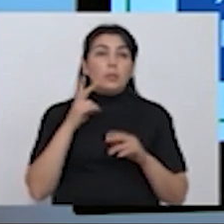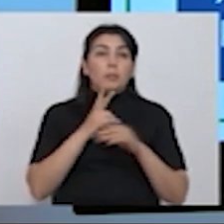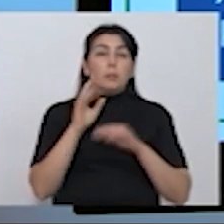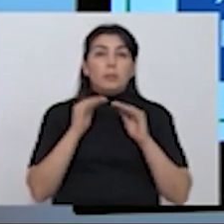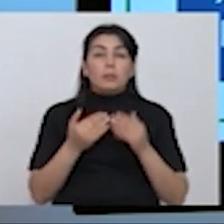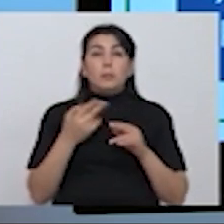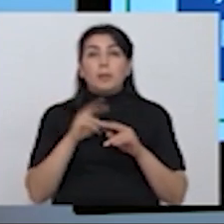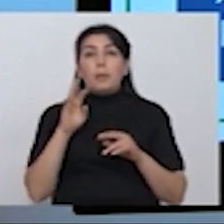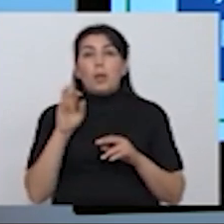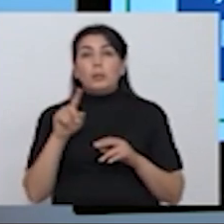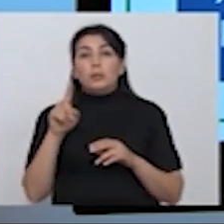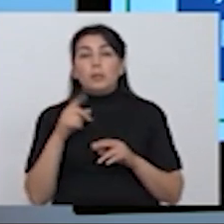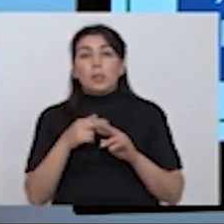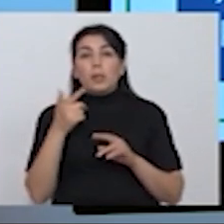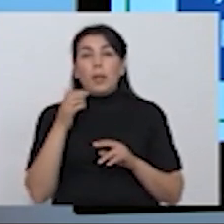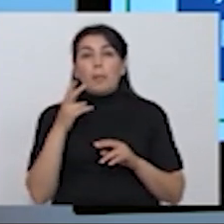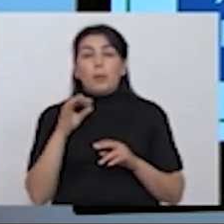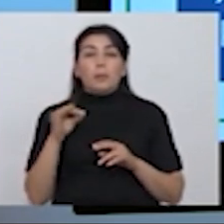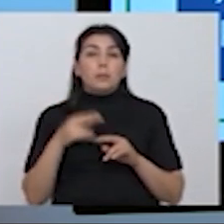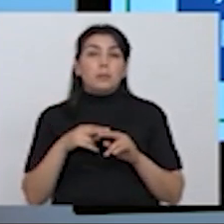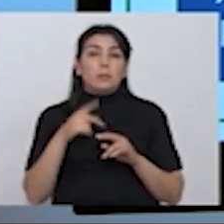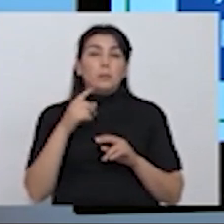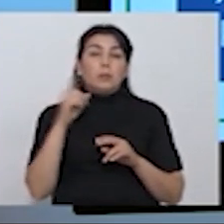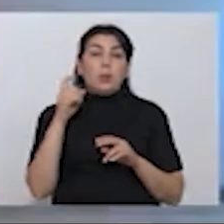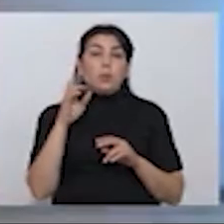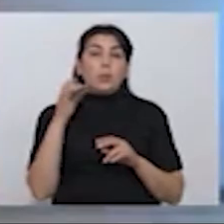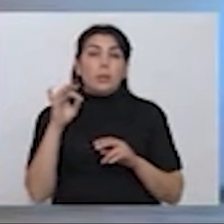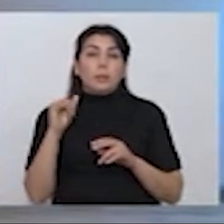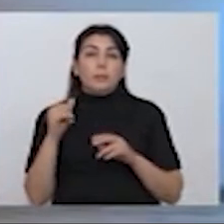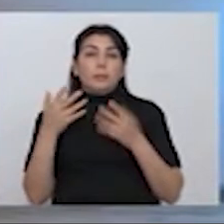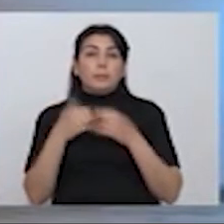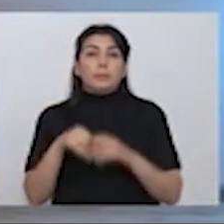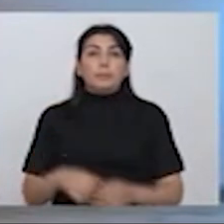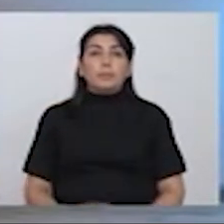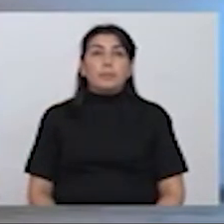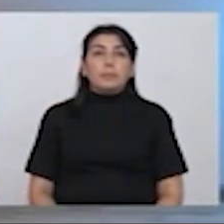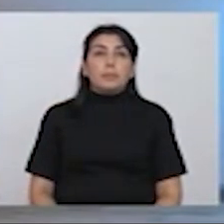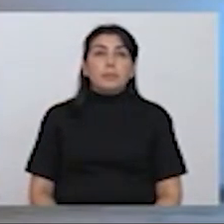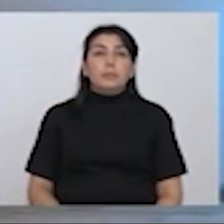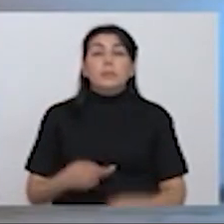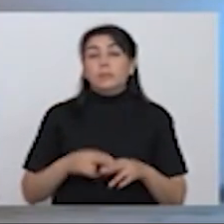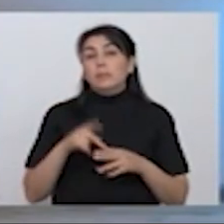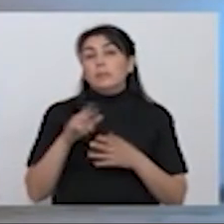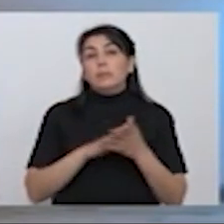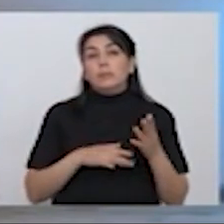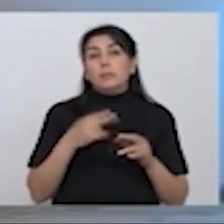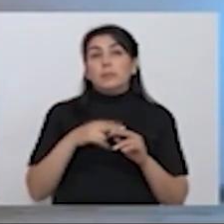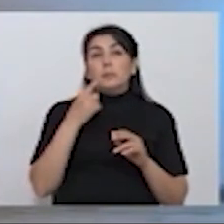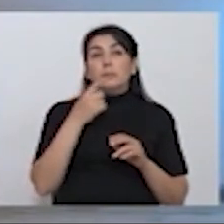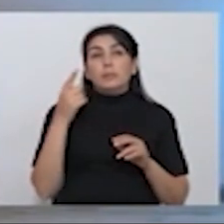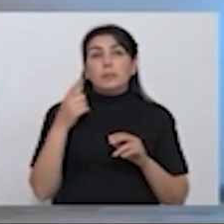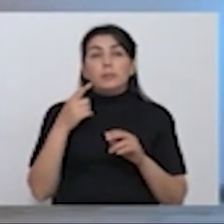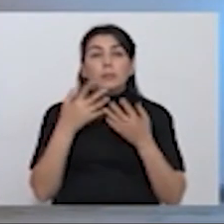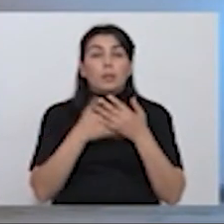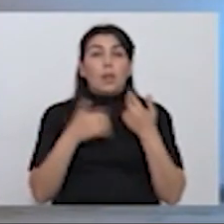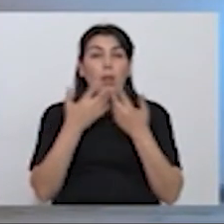Meyoz 2da esa gaploid xromosomali hujayralar hosil bo'ladi. Bu jarayonni ham har birini alohida